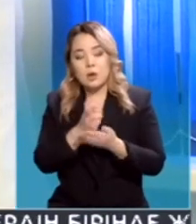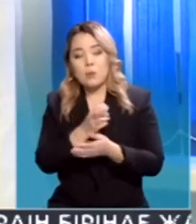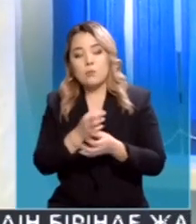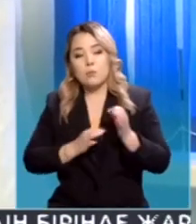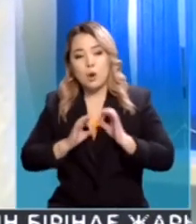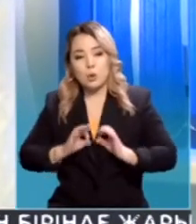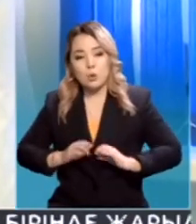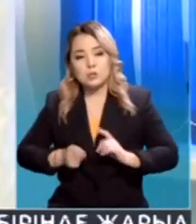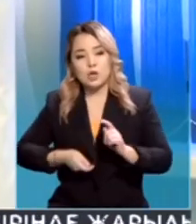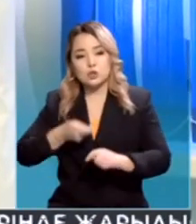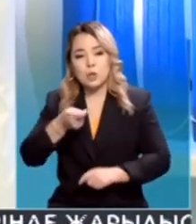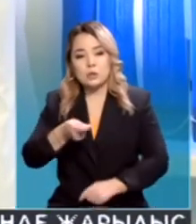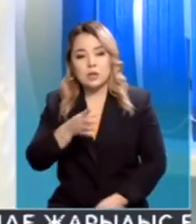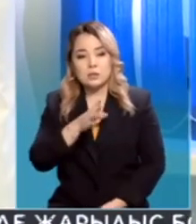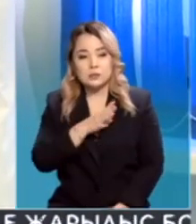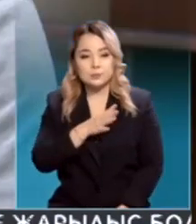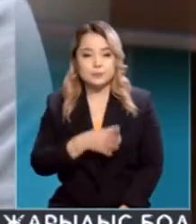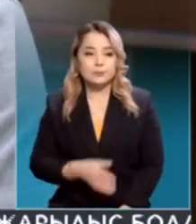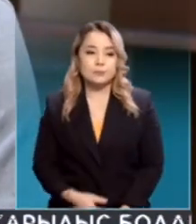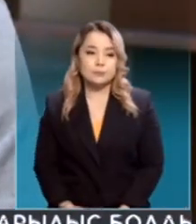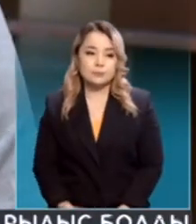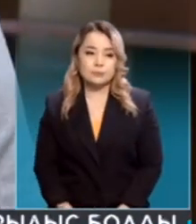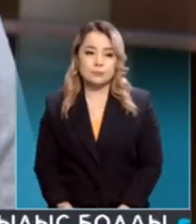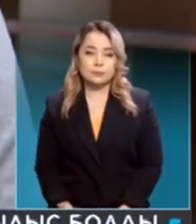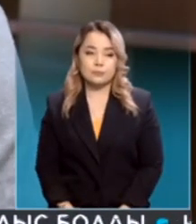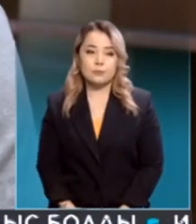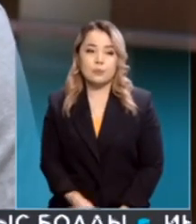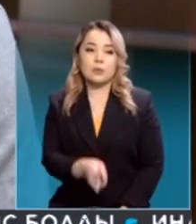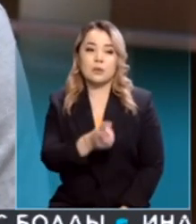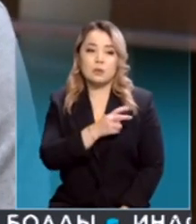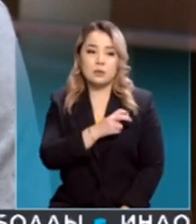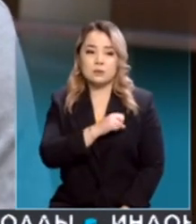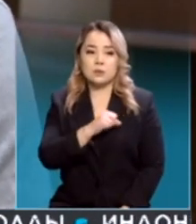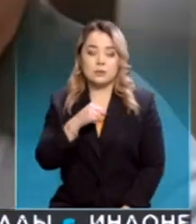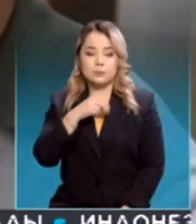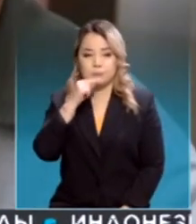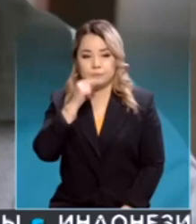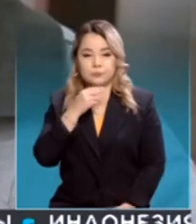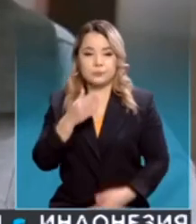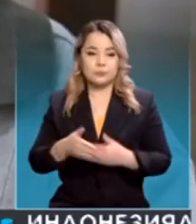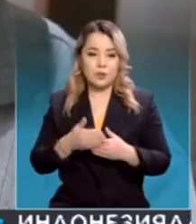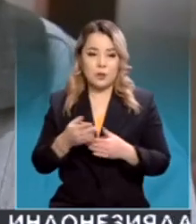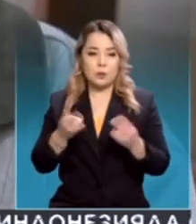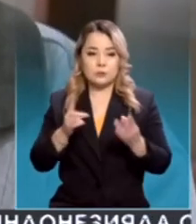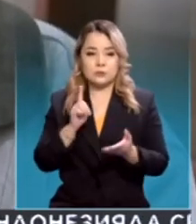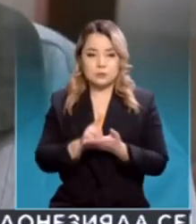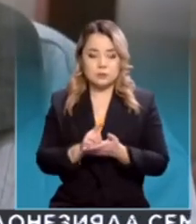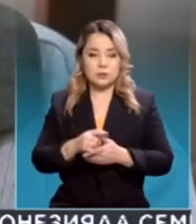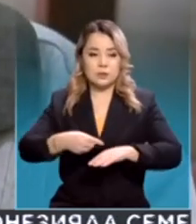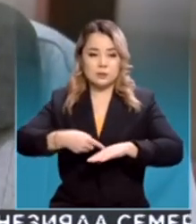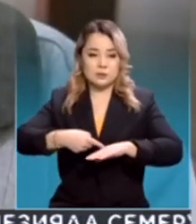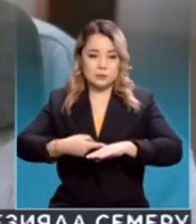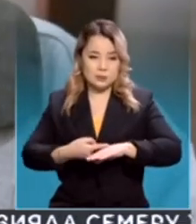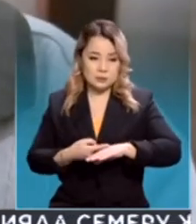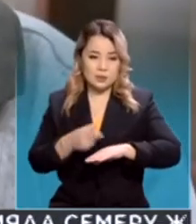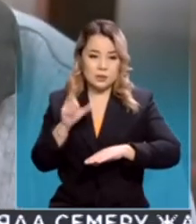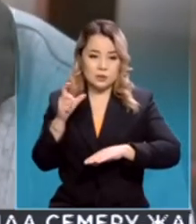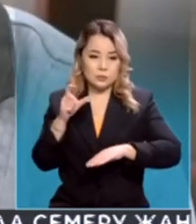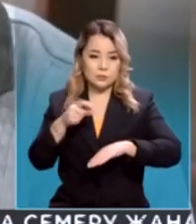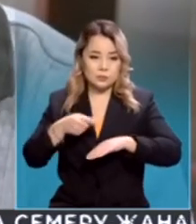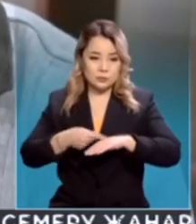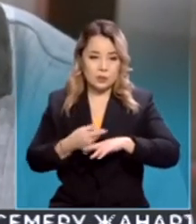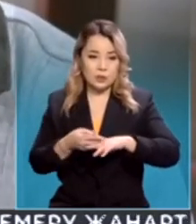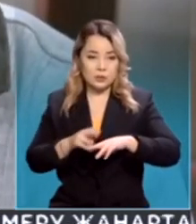прокуратураға жолданды. Кінәлі болғанда дәрігерлерінде ойлаймын, бас мына нені қойғанда катетерді. Сосын